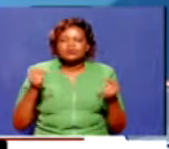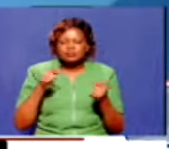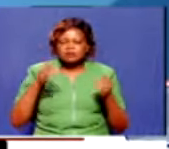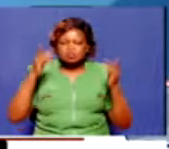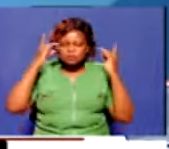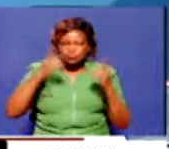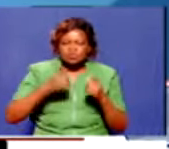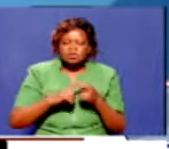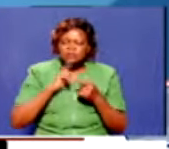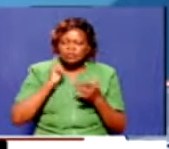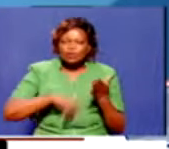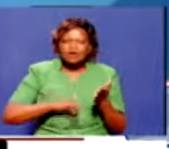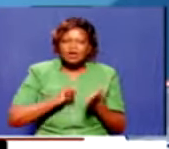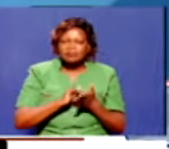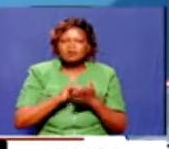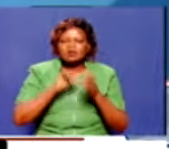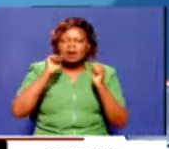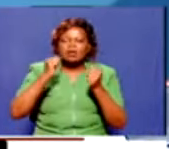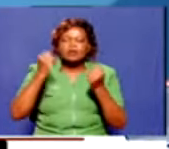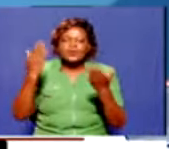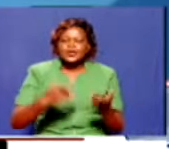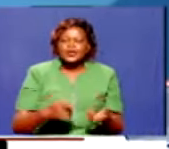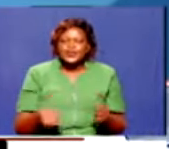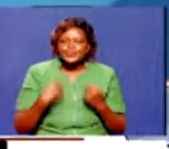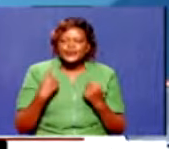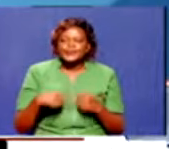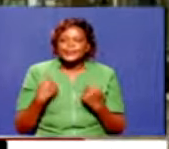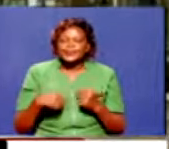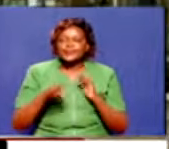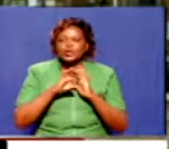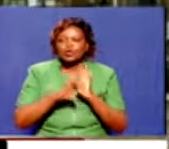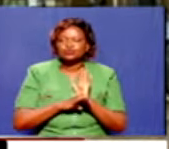kudai kuwa unaweza kusababisha mzozo wa kikatiba.